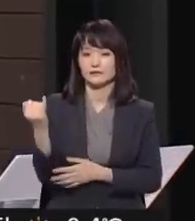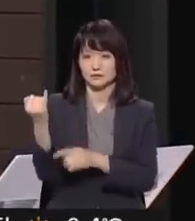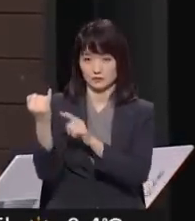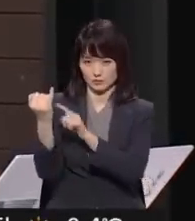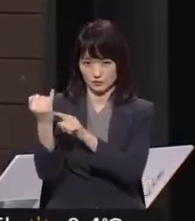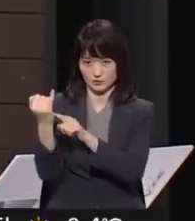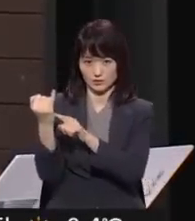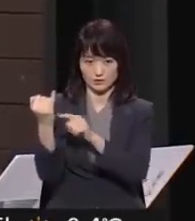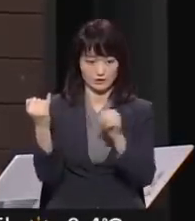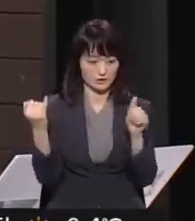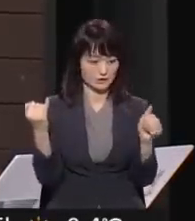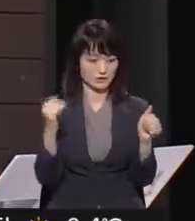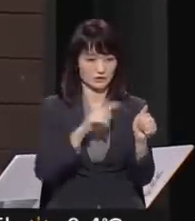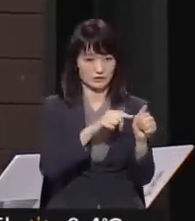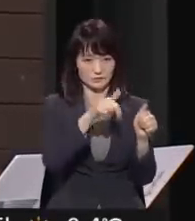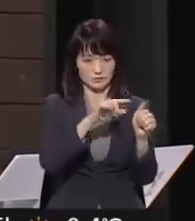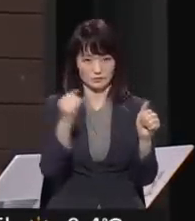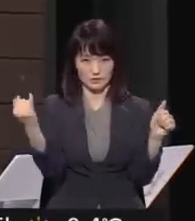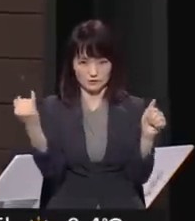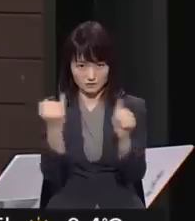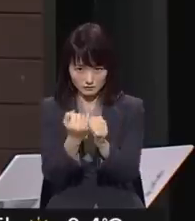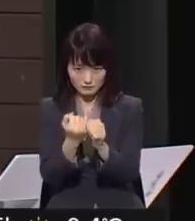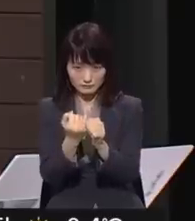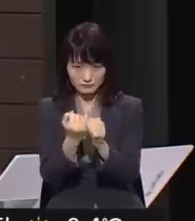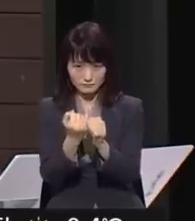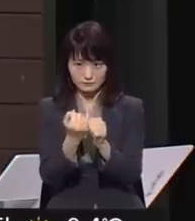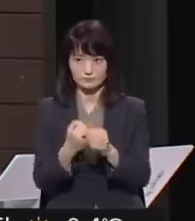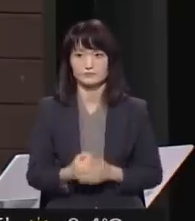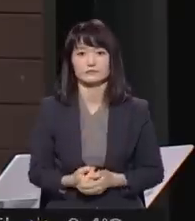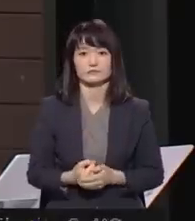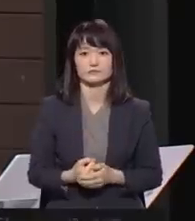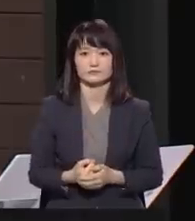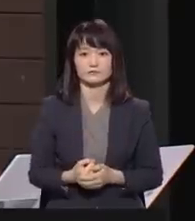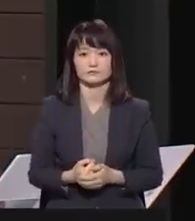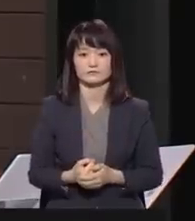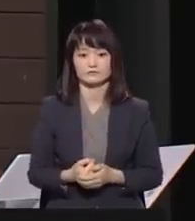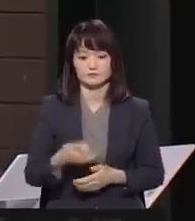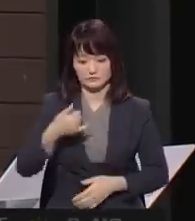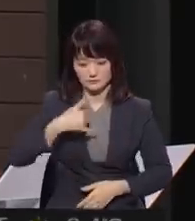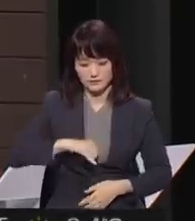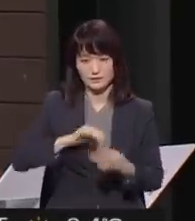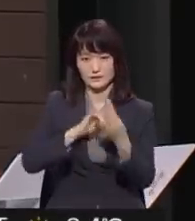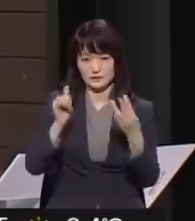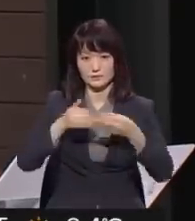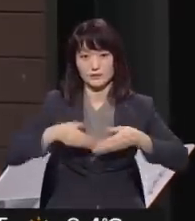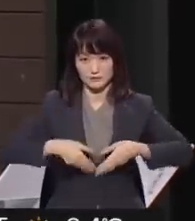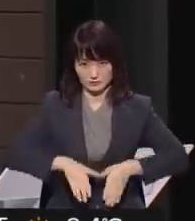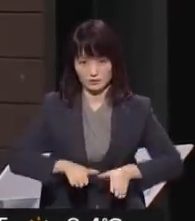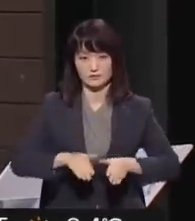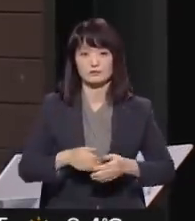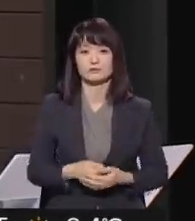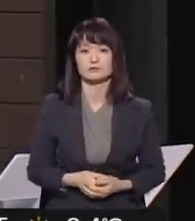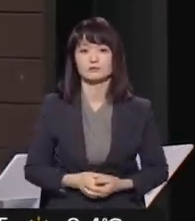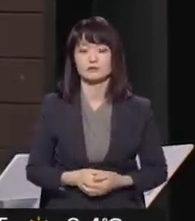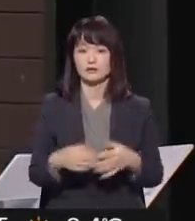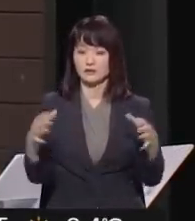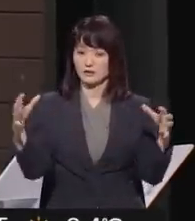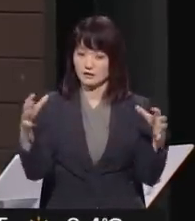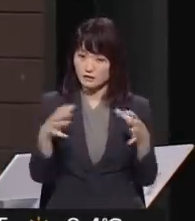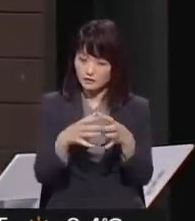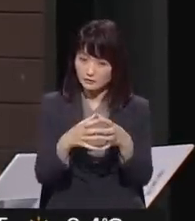여성과 결혼을 합니다 그리고 그 여성과 사이에서 3명의 아이를 낳은 거예요 그러니까